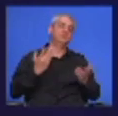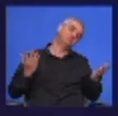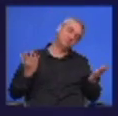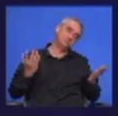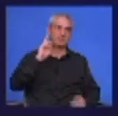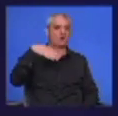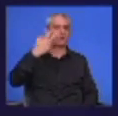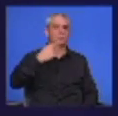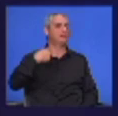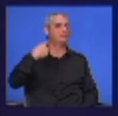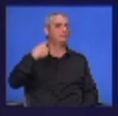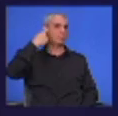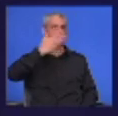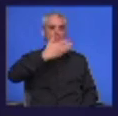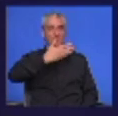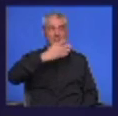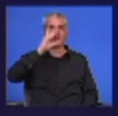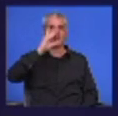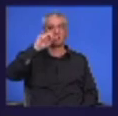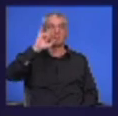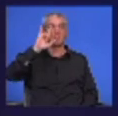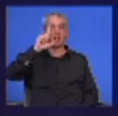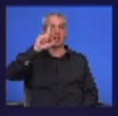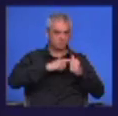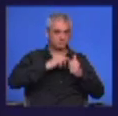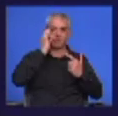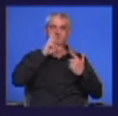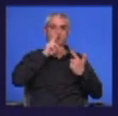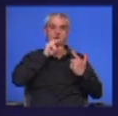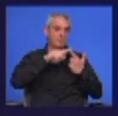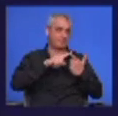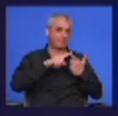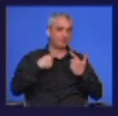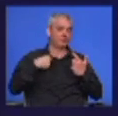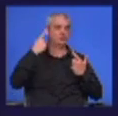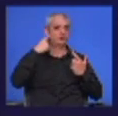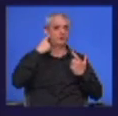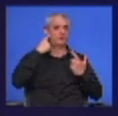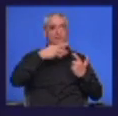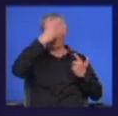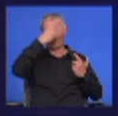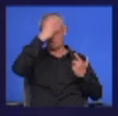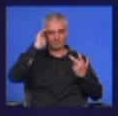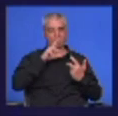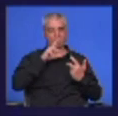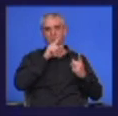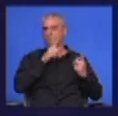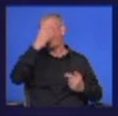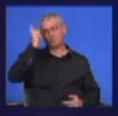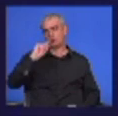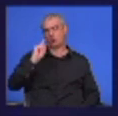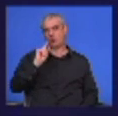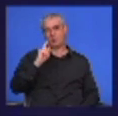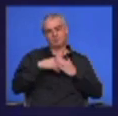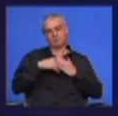אני שמעתי את דן חלוץ מדבר, את אהוד ברק מדבר, שמעתי את אולמרט מדבר, כולם אומרים פחות... לא, אולמרט הוא מקסימום סמל, הוא